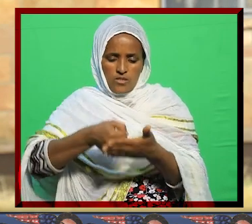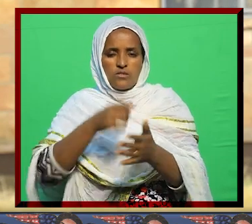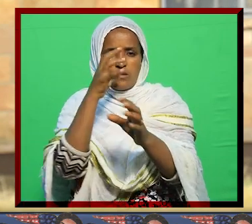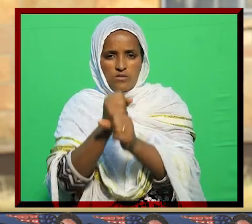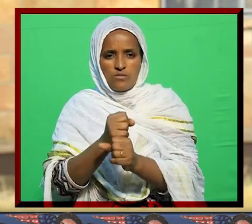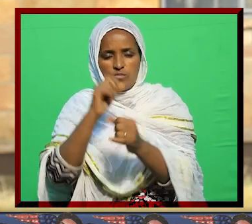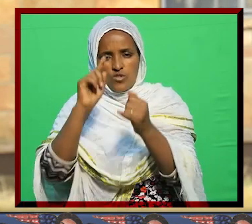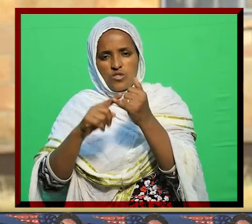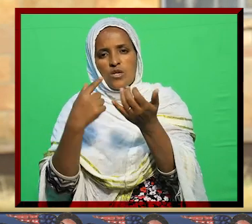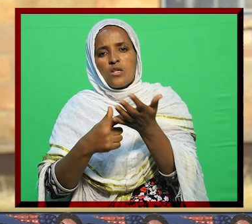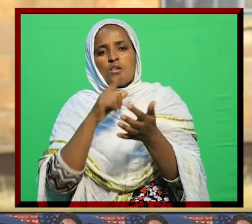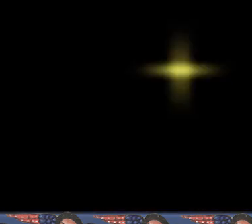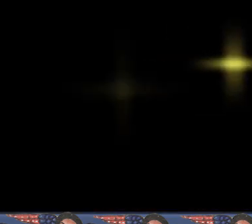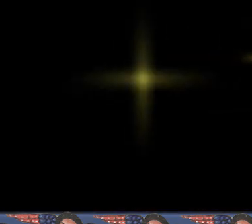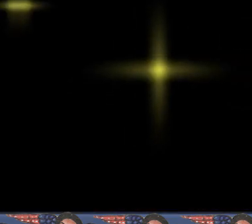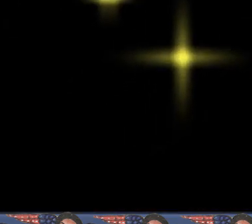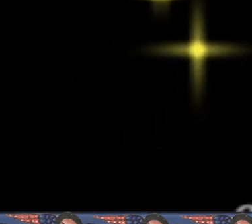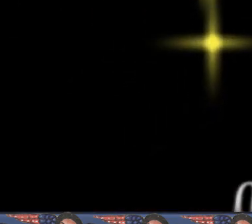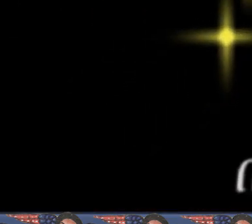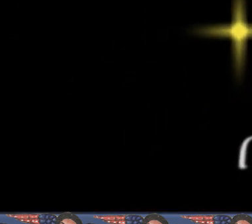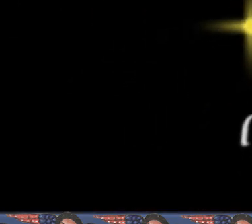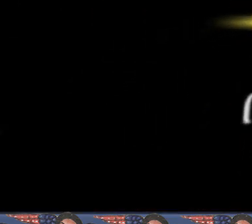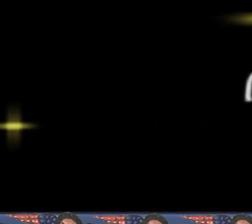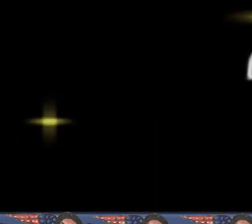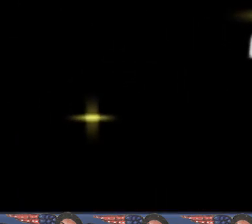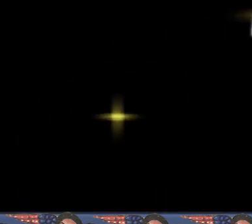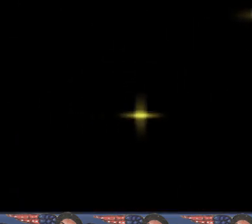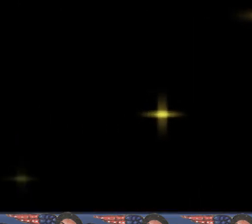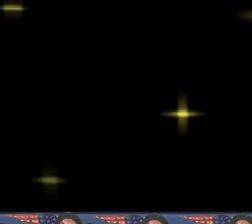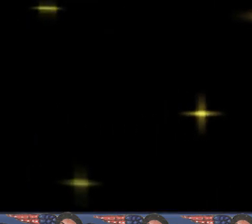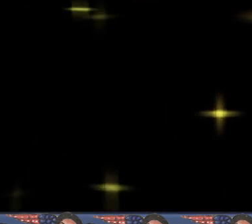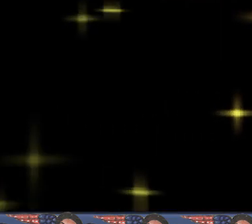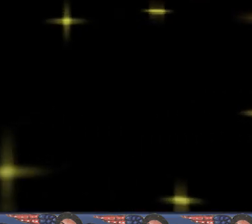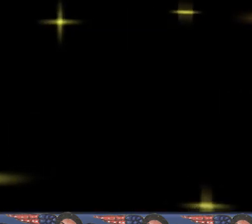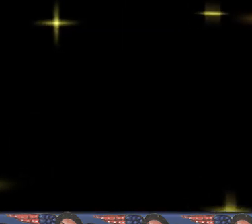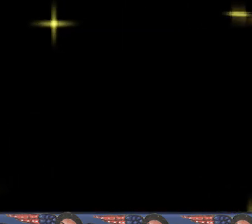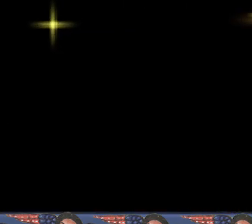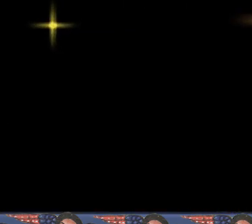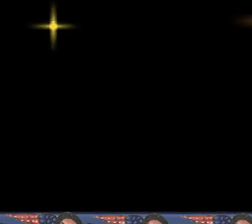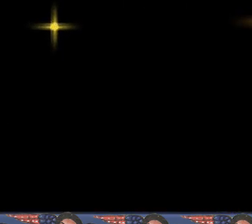መጨረሻም ላይ